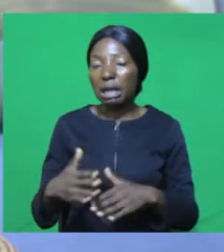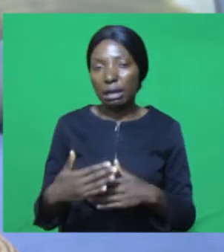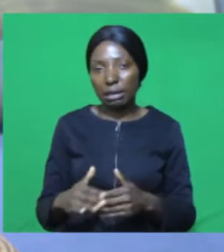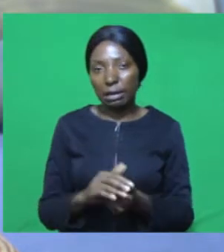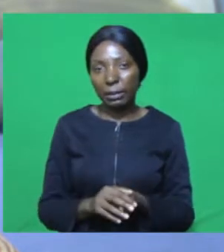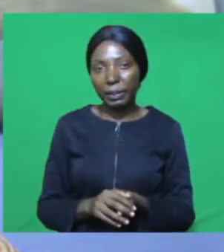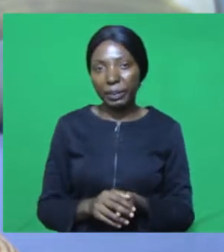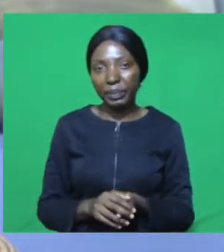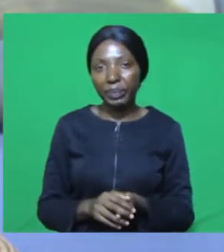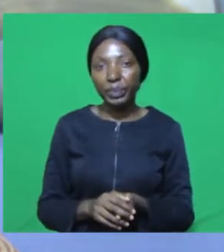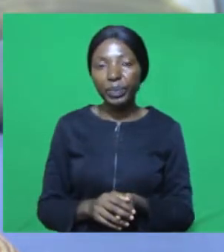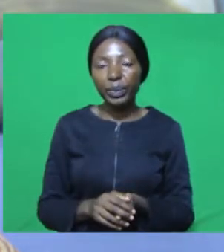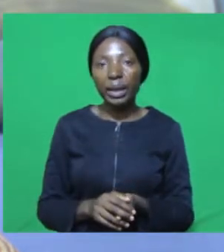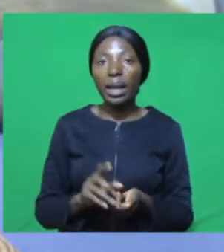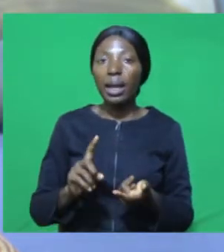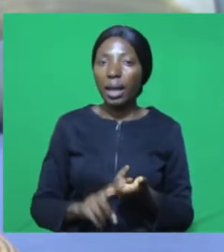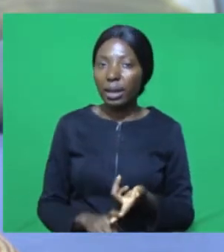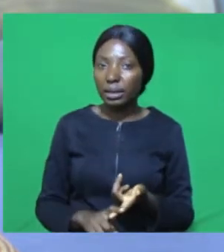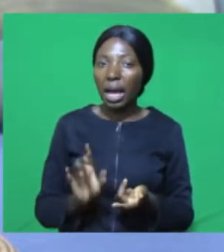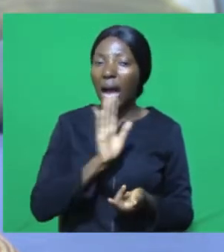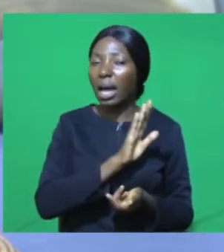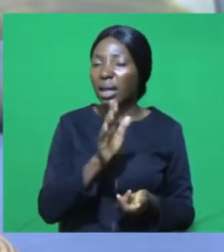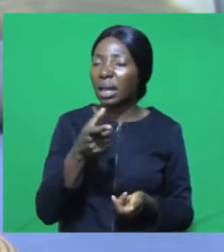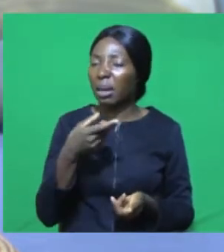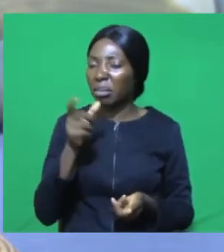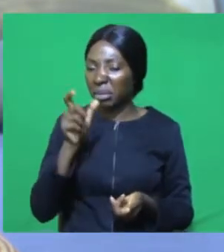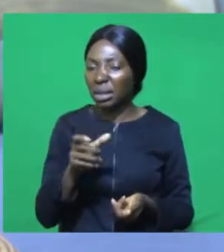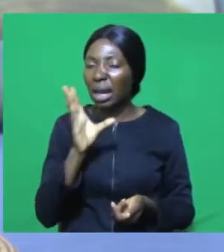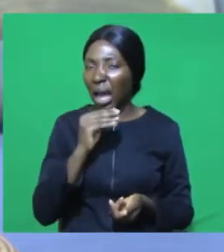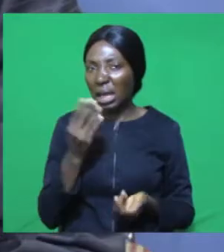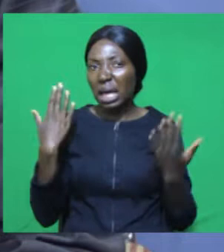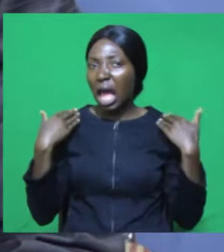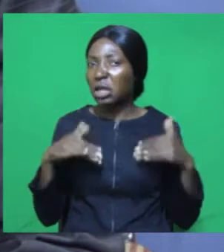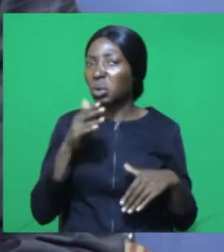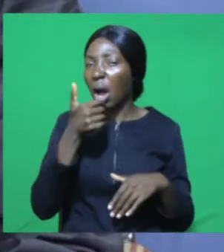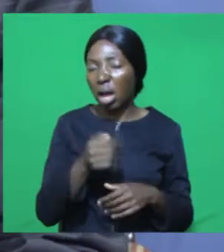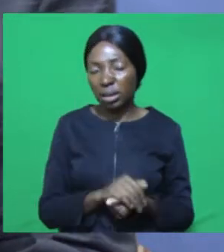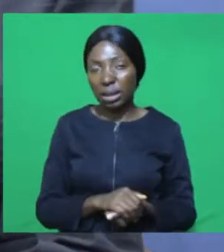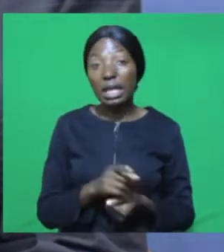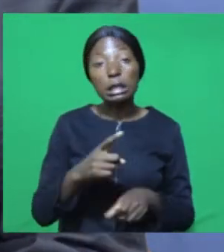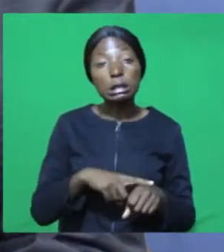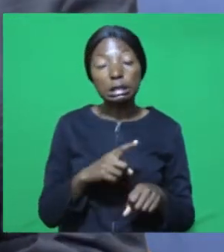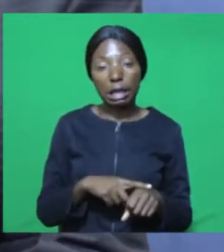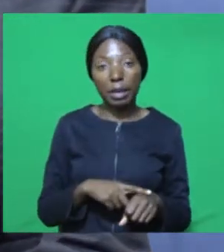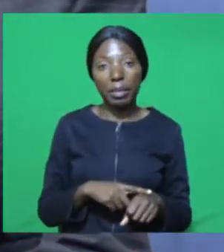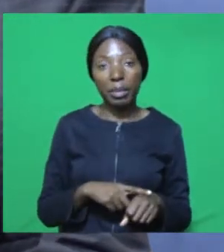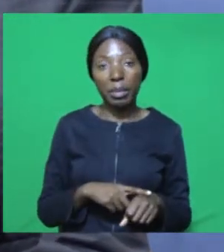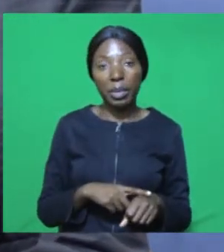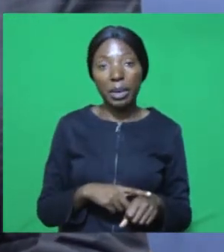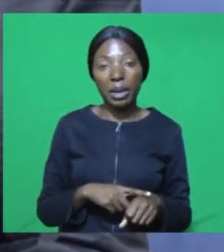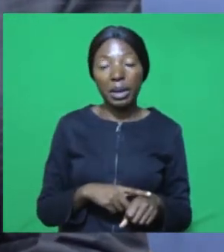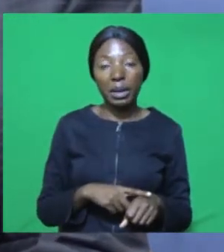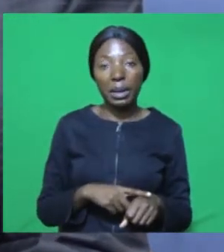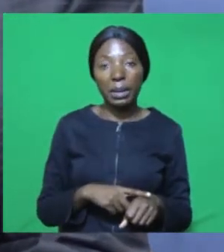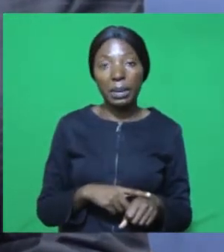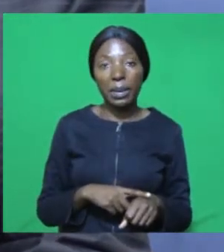saka umwe ndosaka panzwa umwe akabva abvunza kuti handiyo same period futi paiitika zvese izvi